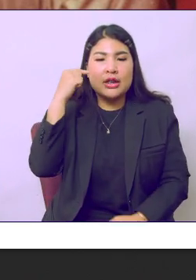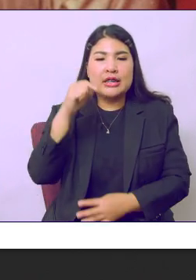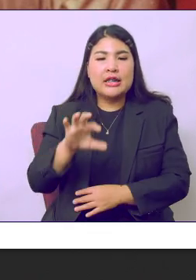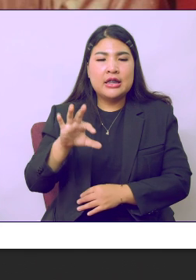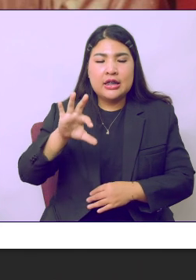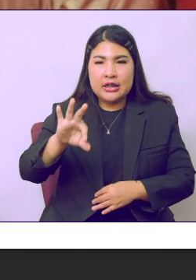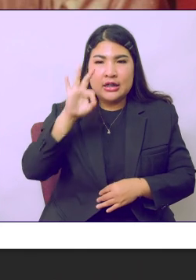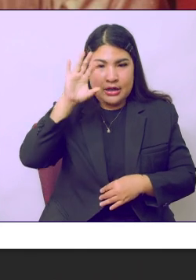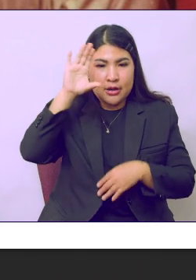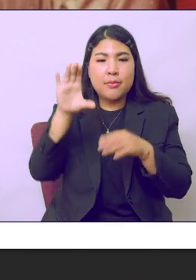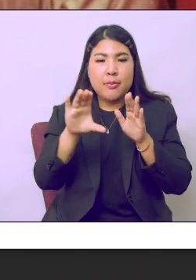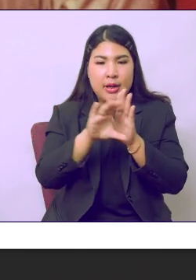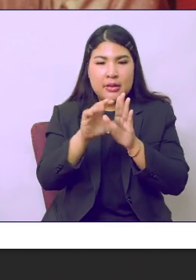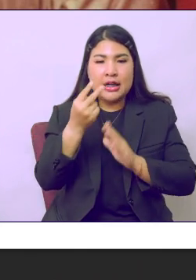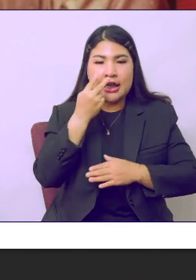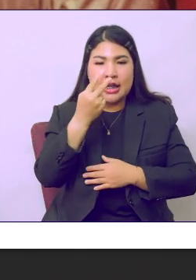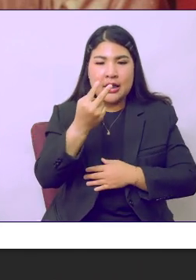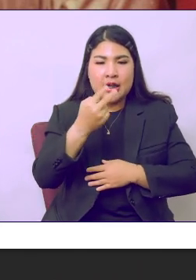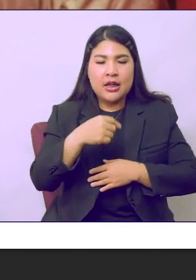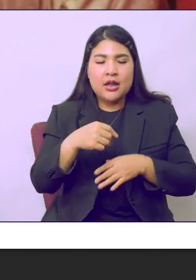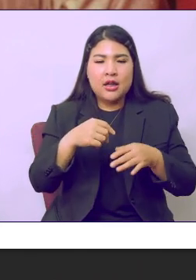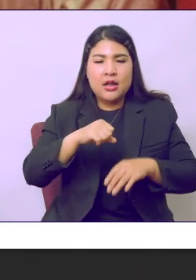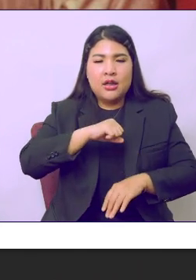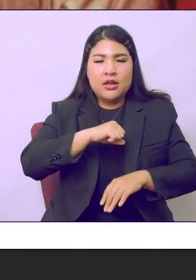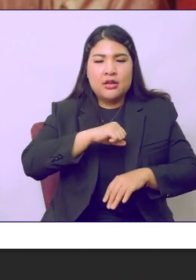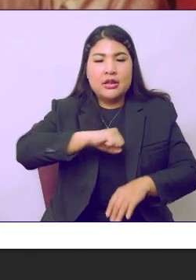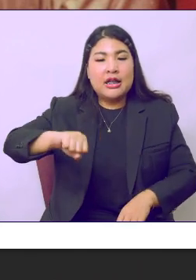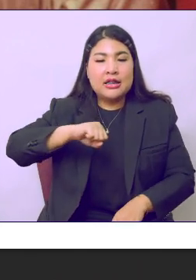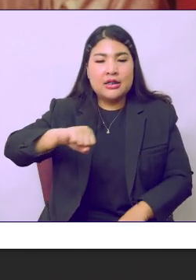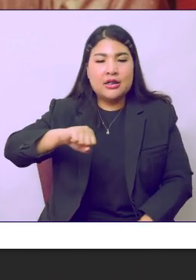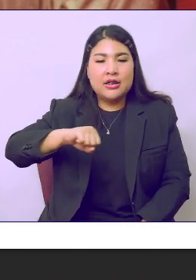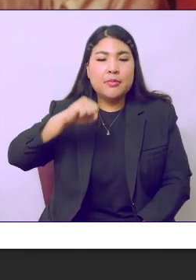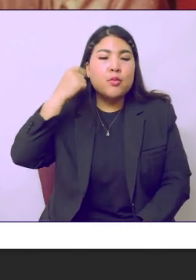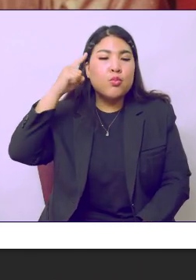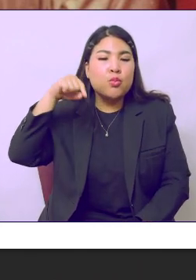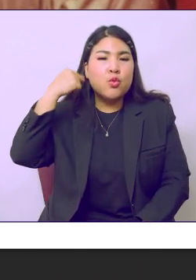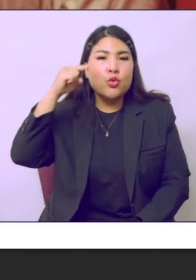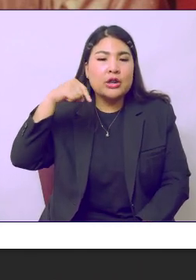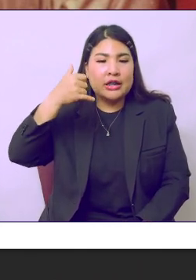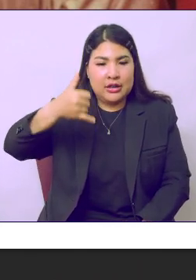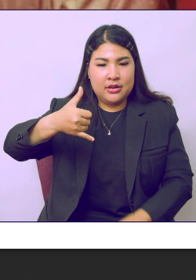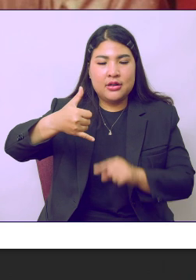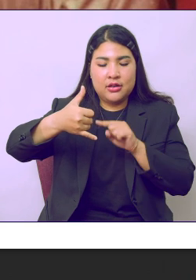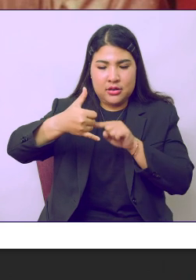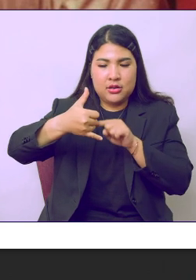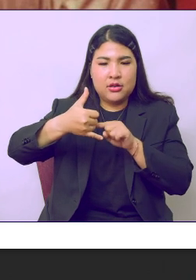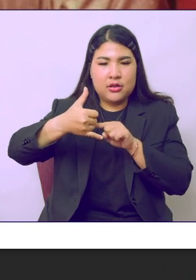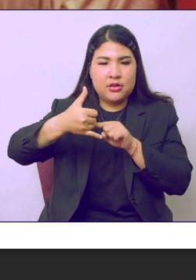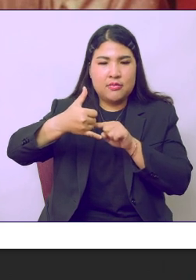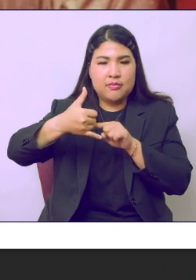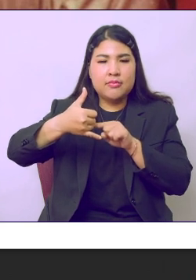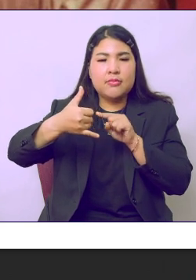นี้มาเพราะว่ามีความสำคัญครับผู้หญิงนะครับที่อยู่ขวามือเนาะเมื่อเรามองจากจอภาพนะครับชื่ออ่าอินดาเดวี